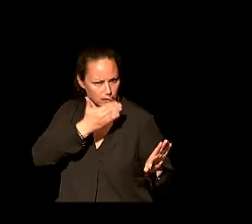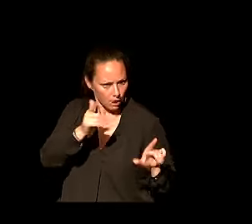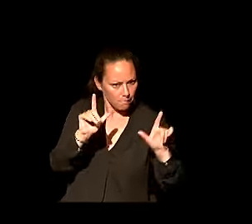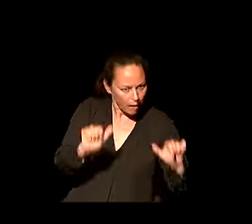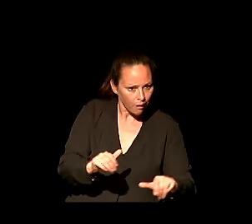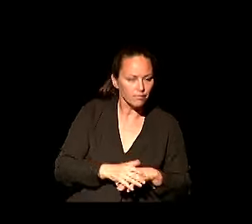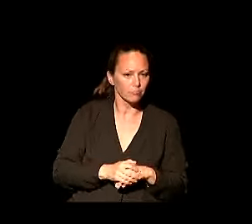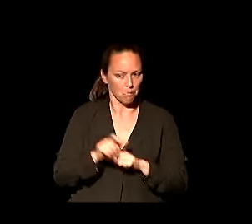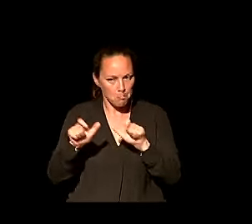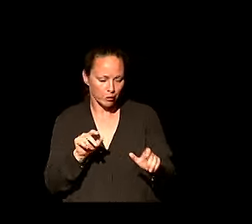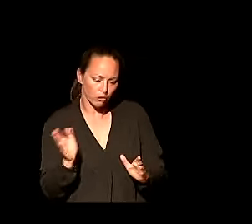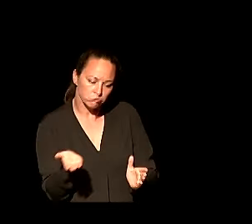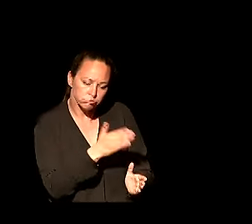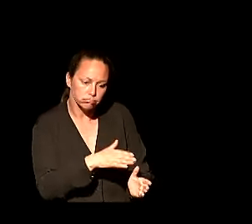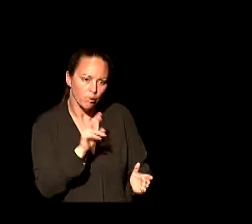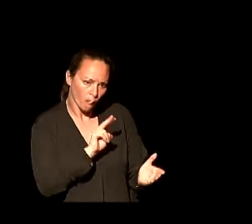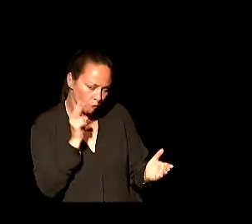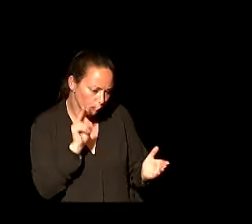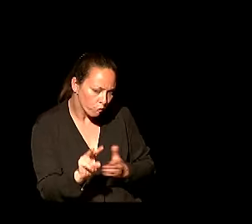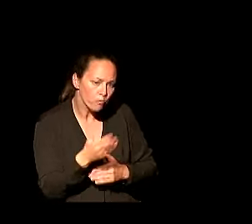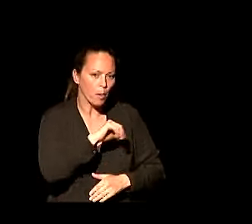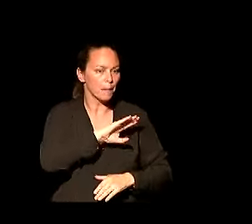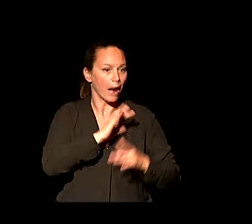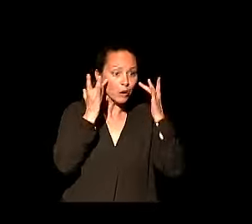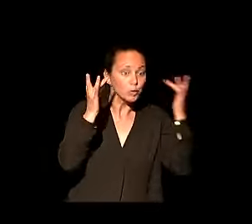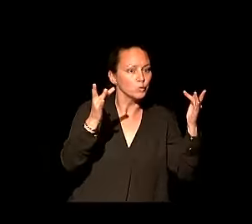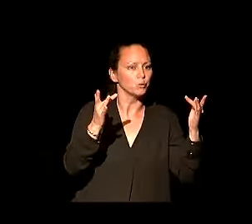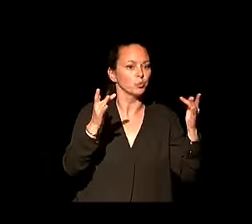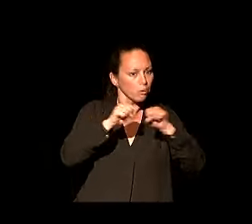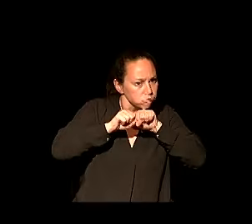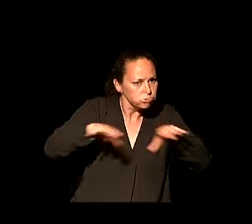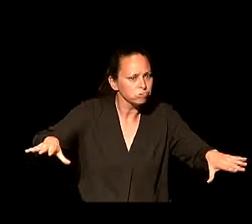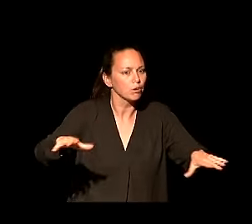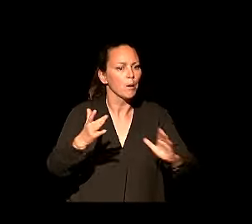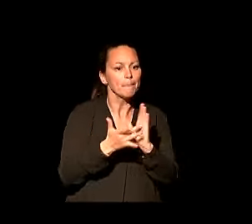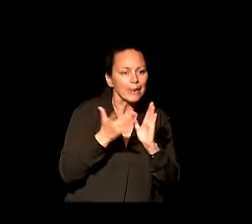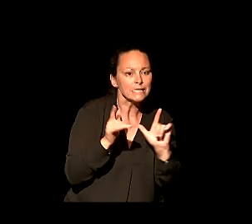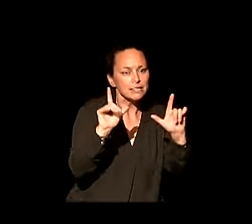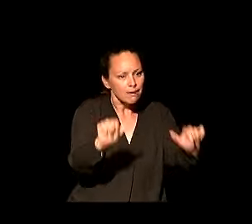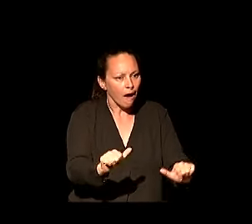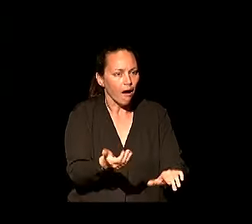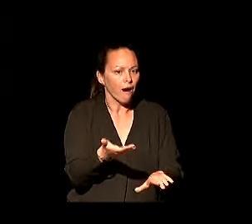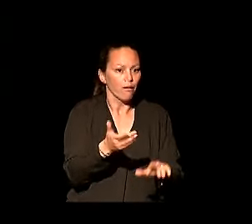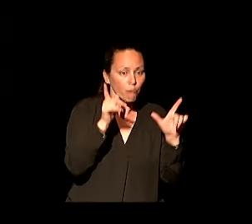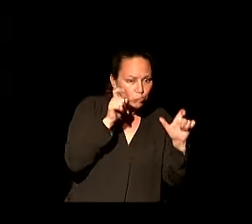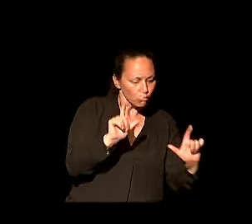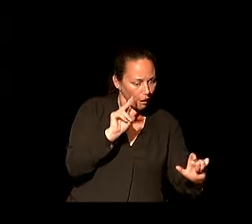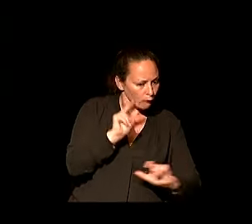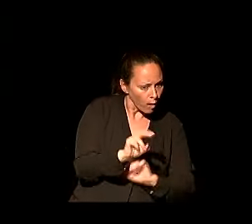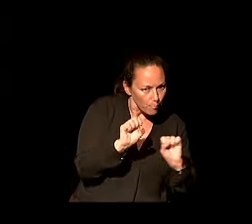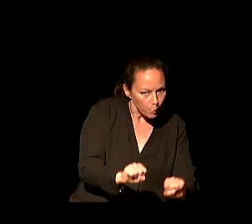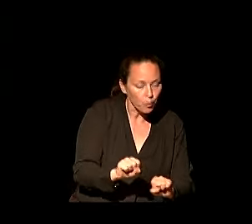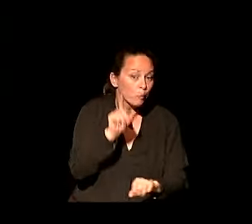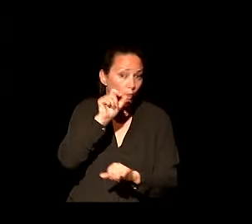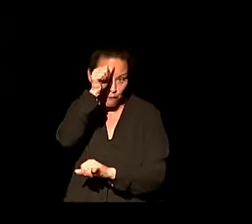l'impressionnisme circule aussi par cette culture populaire ou ces acquisitions dans les musées. Ce qui est le cas donc de cette peinture